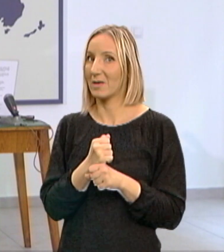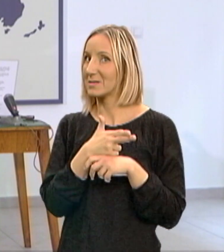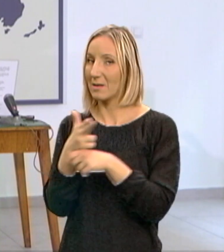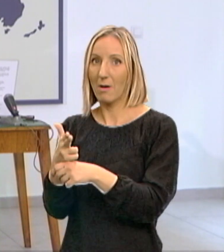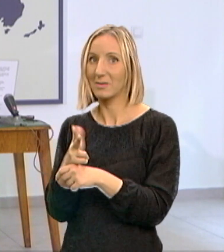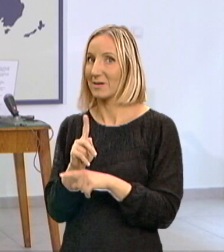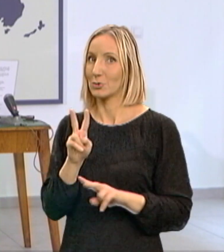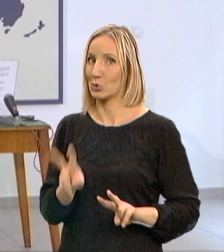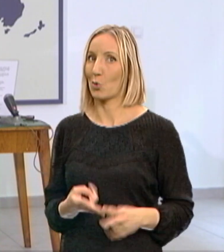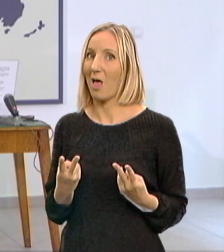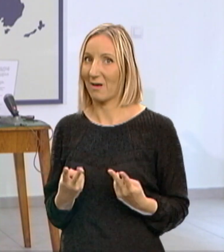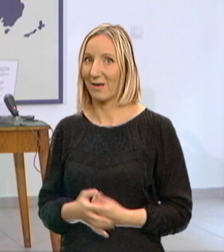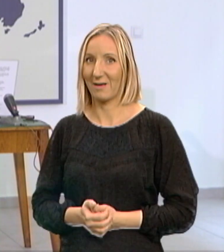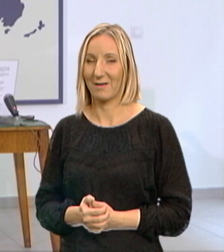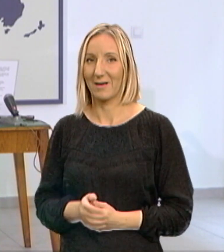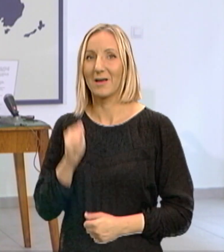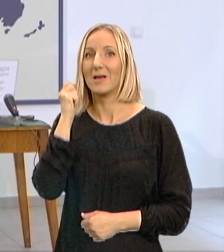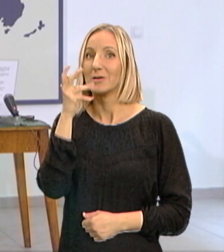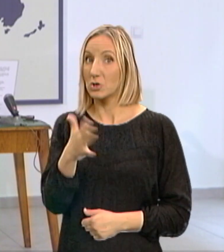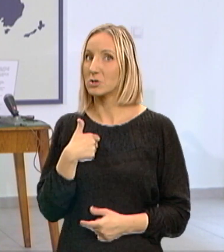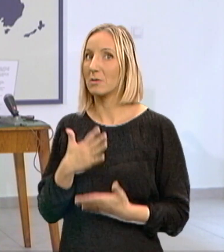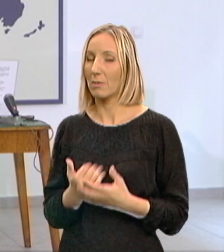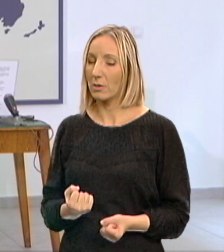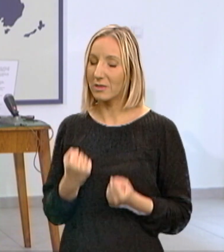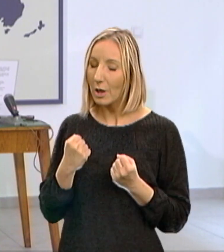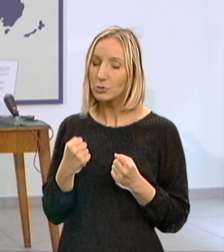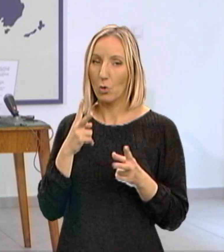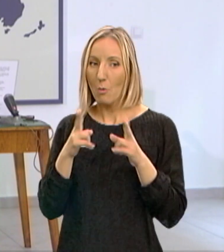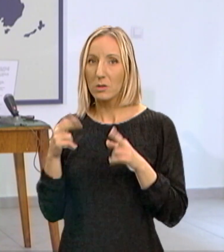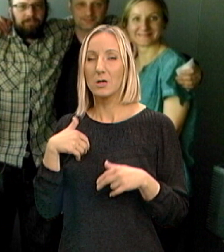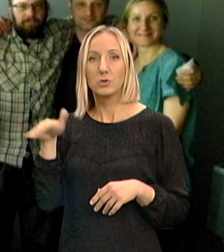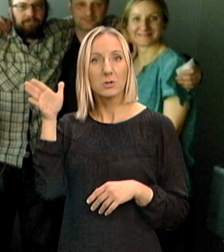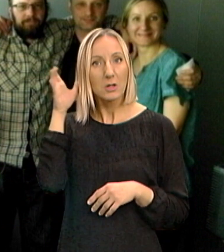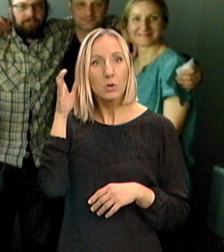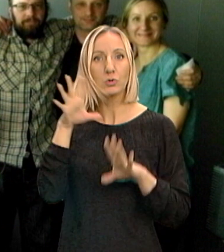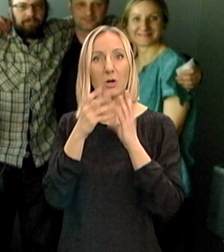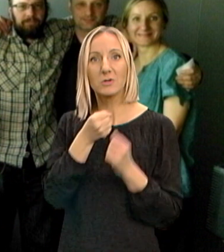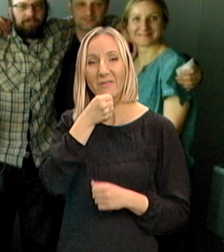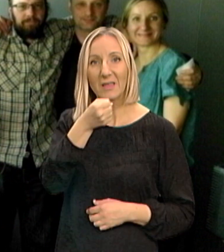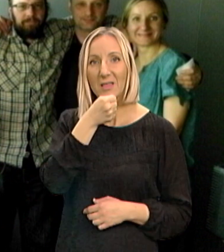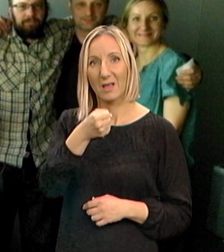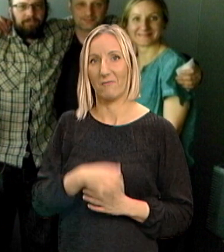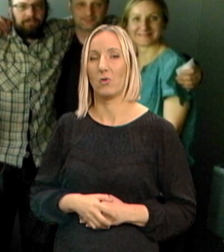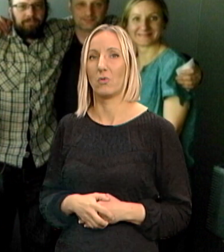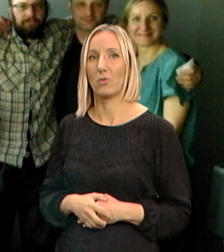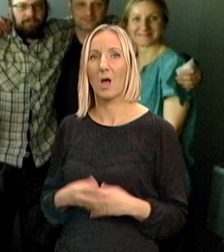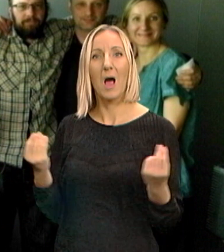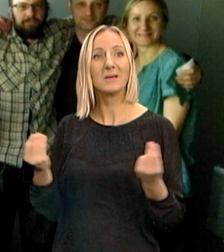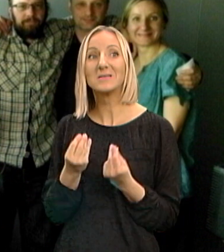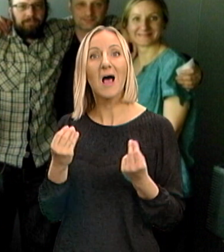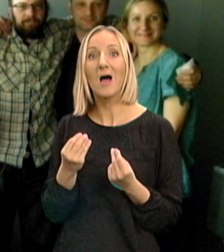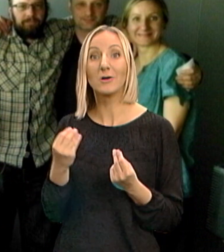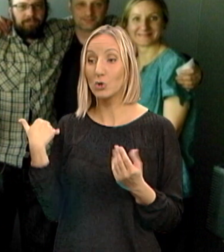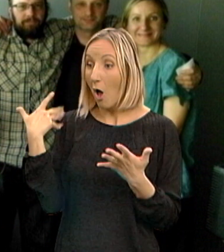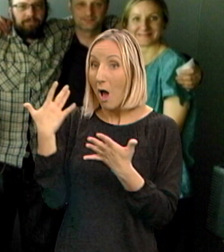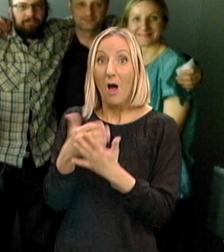tako lake. I vrlo često nam je bilo teško u montaži da slušamo sve te intervjue. Zašto je ova emisija opstala ovolike godine?